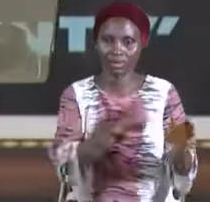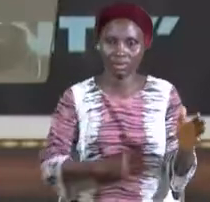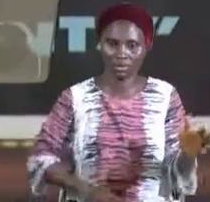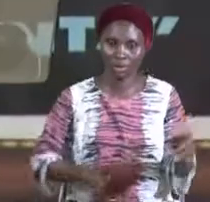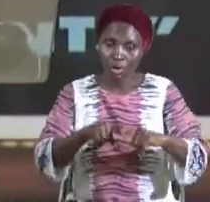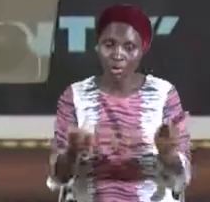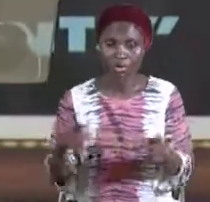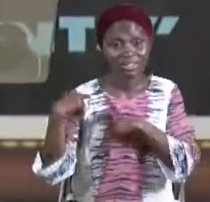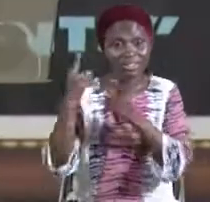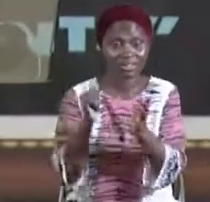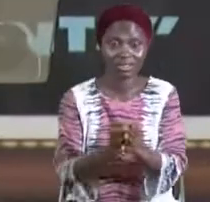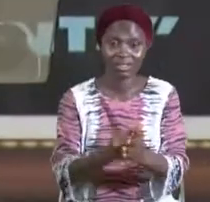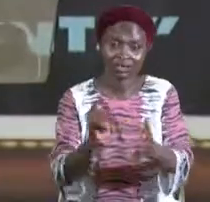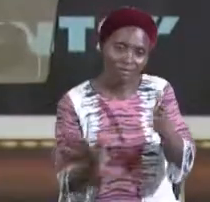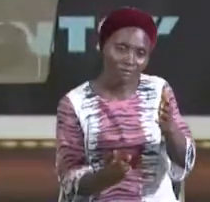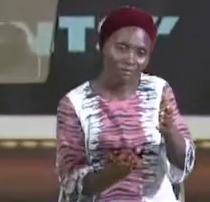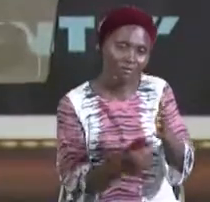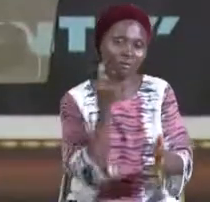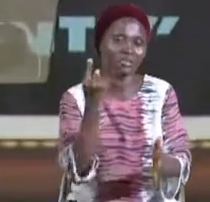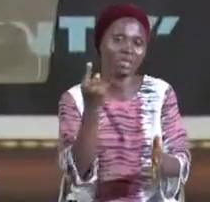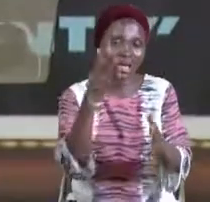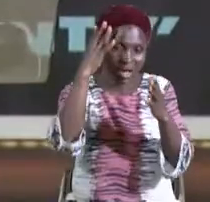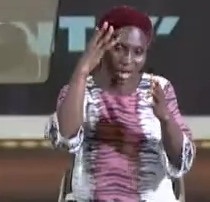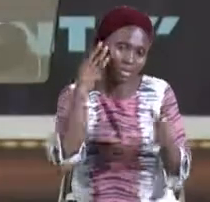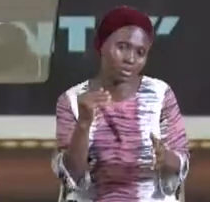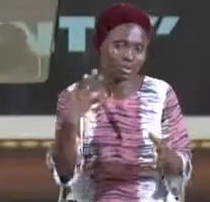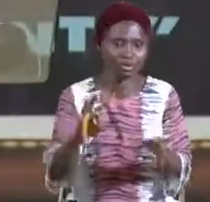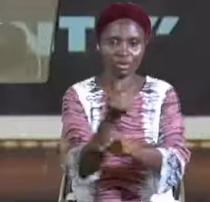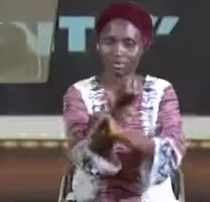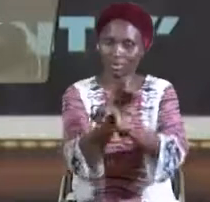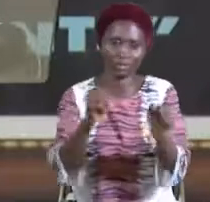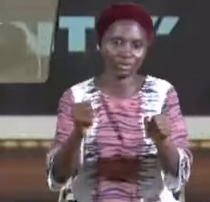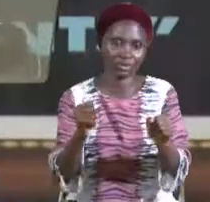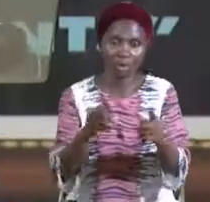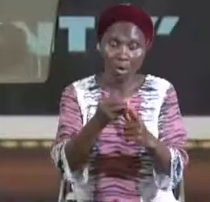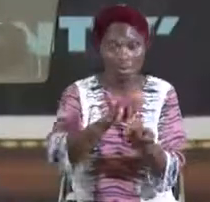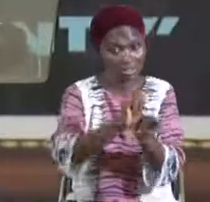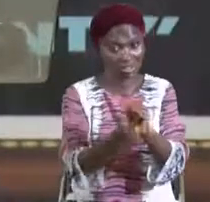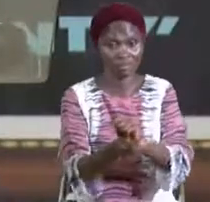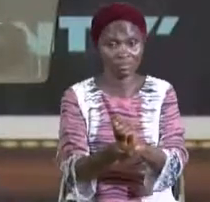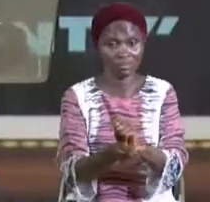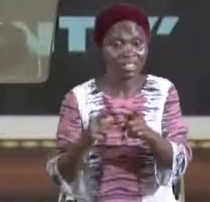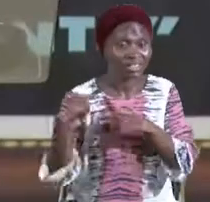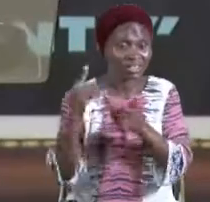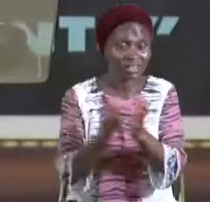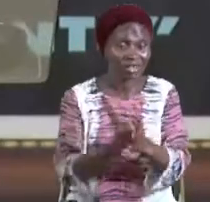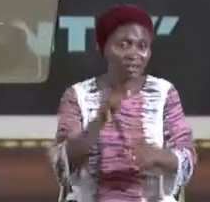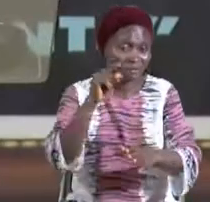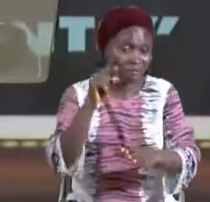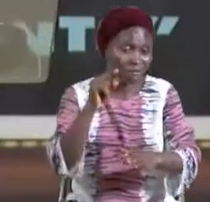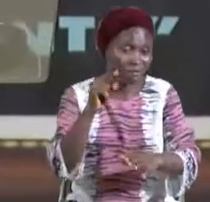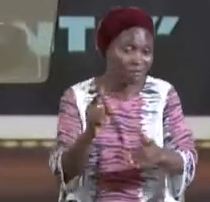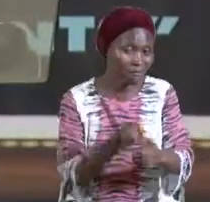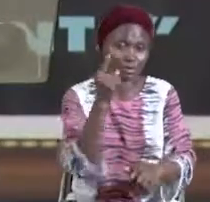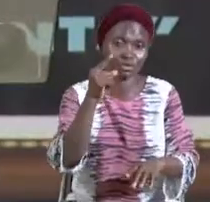Mais depuis cette première expérience du salut, de la transformation, de cette première touche, ils ne